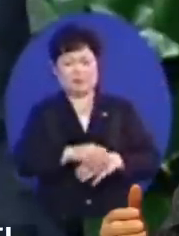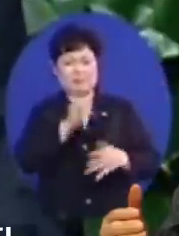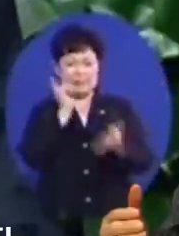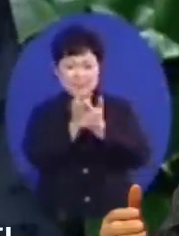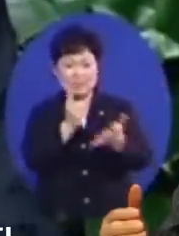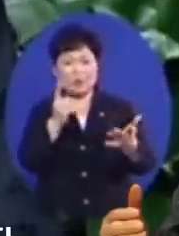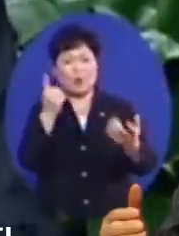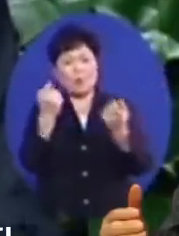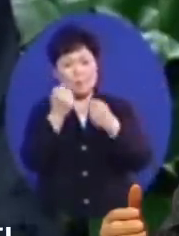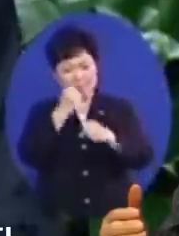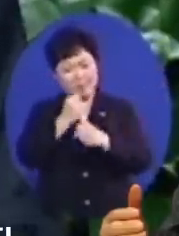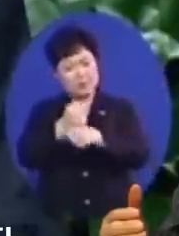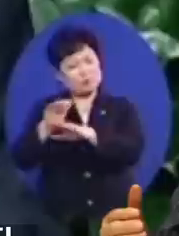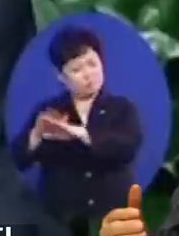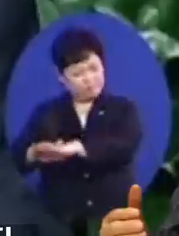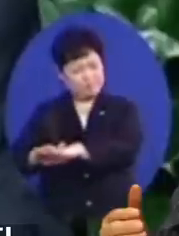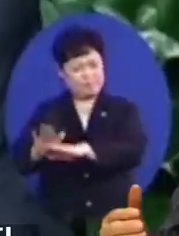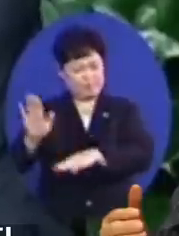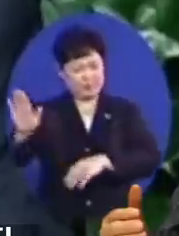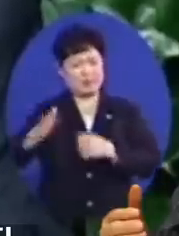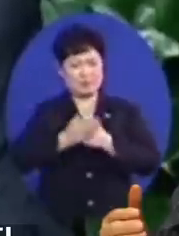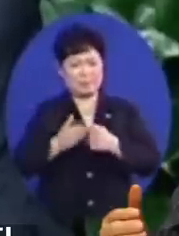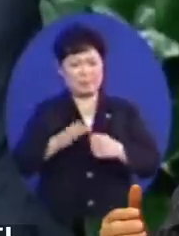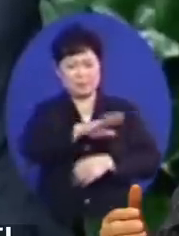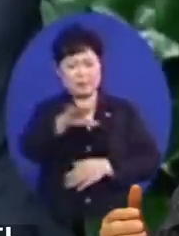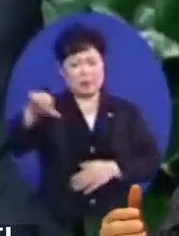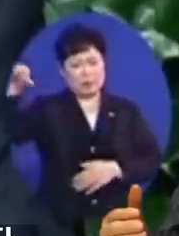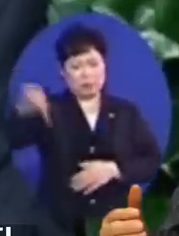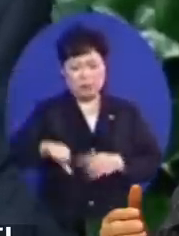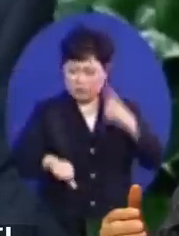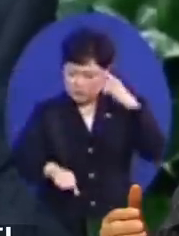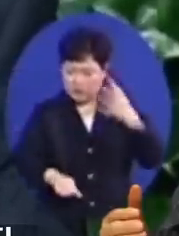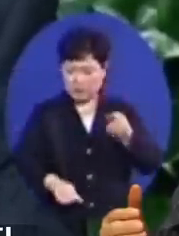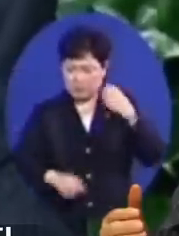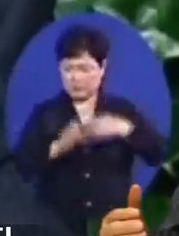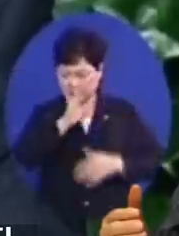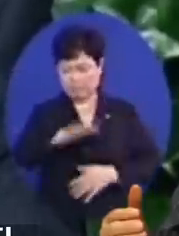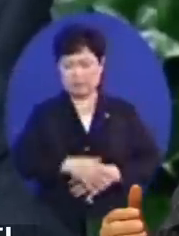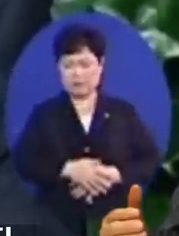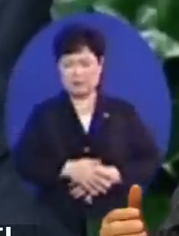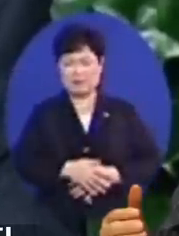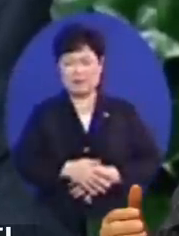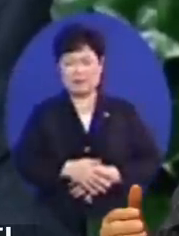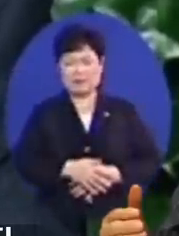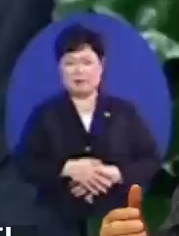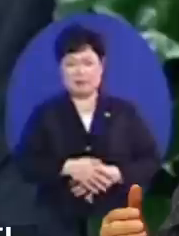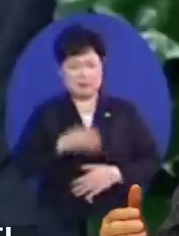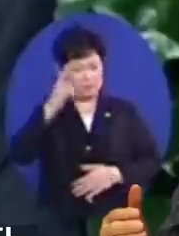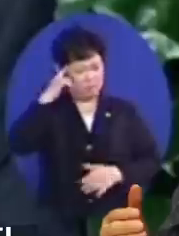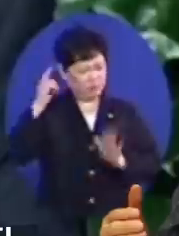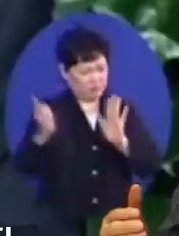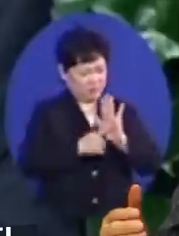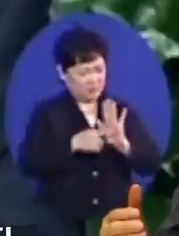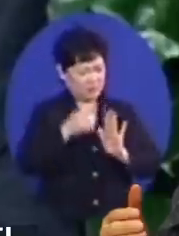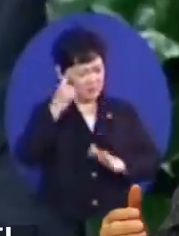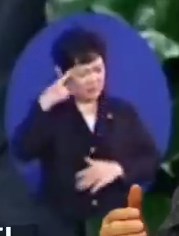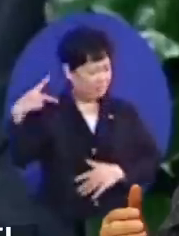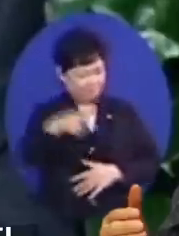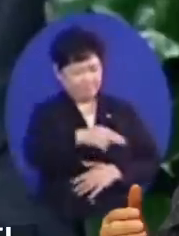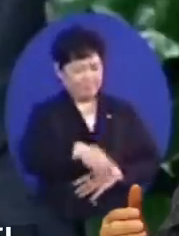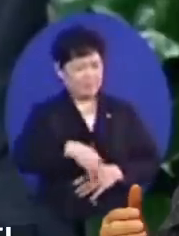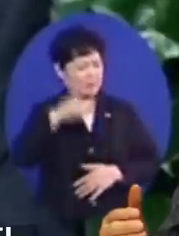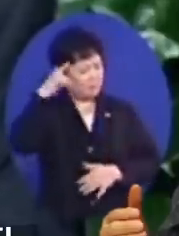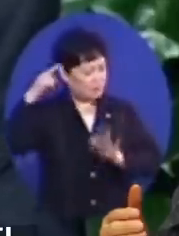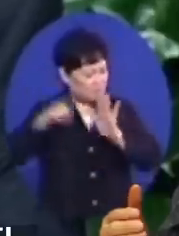만들어 놓았었습니다. 그러므로 패배한다고 생각하면 안 됩니다. 부정적인 생각을 하지 마십시오. 부정적인 꿈을